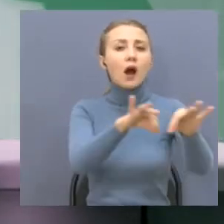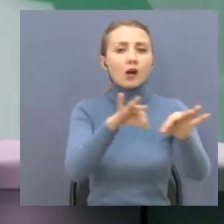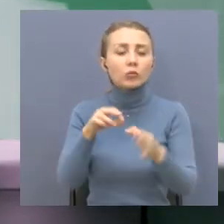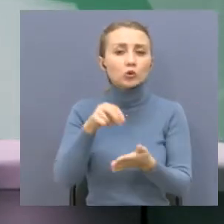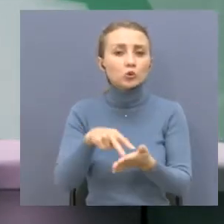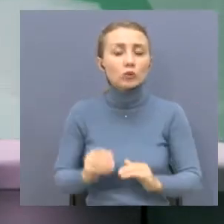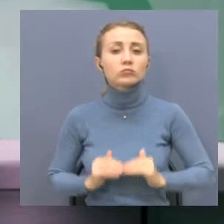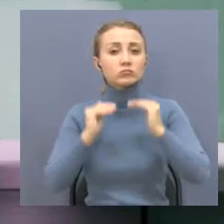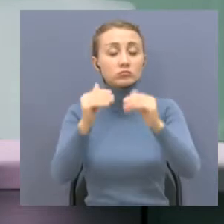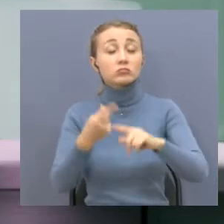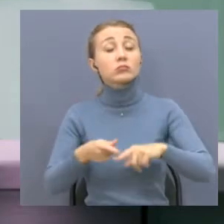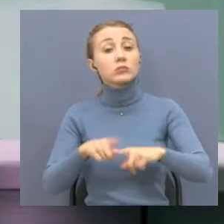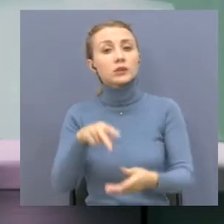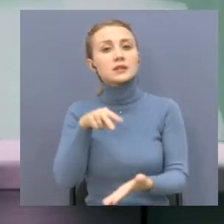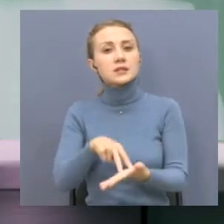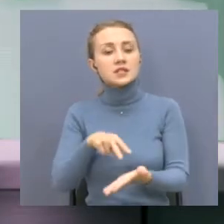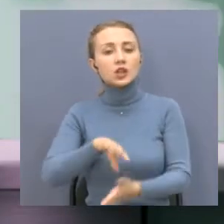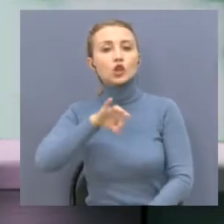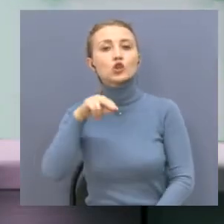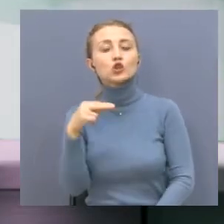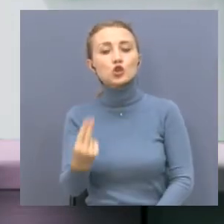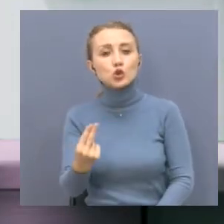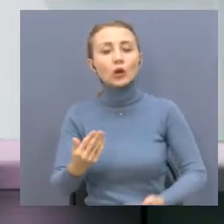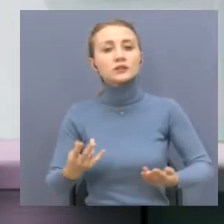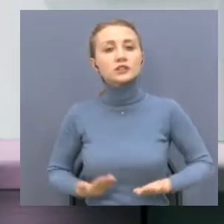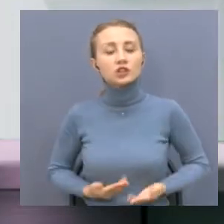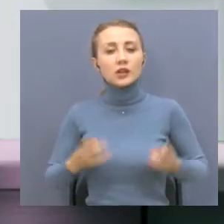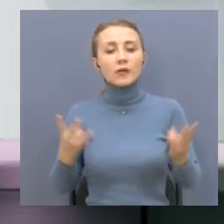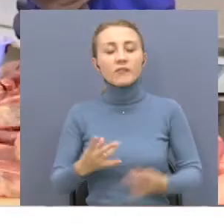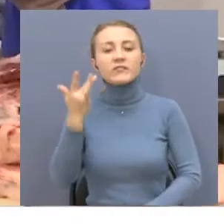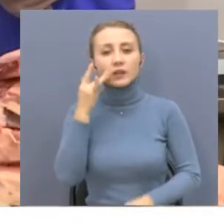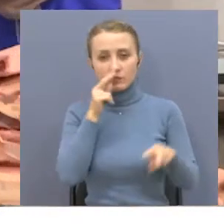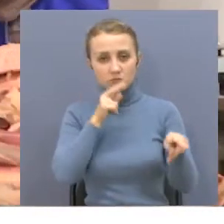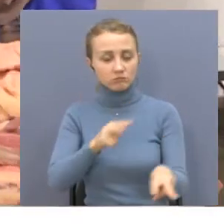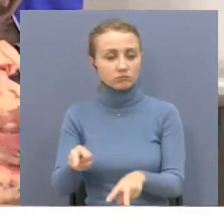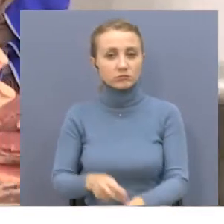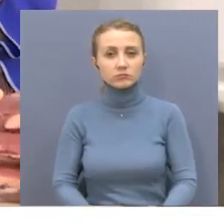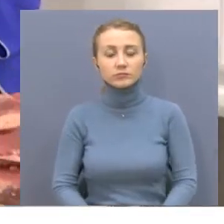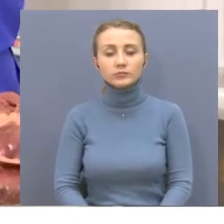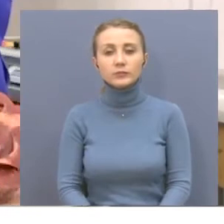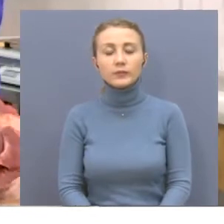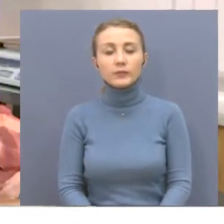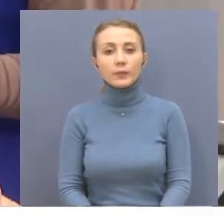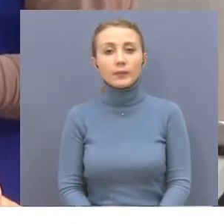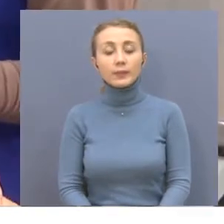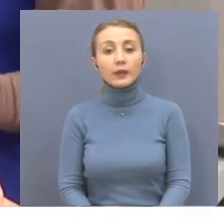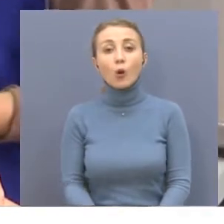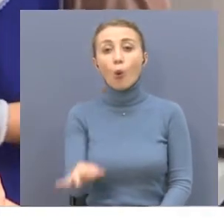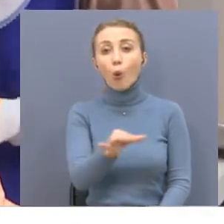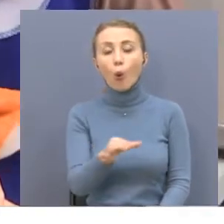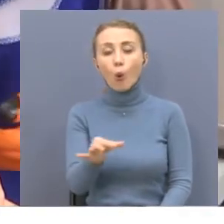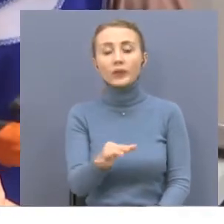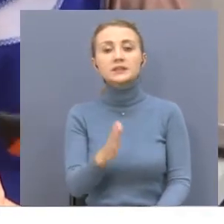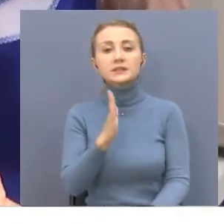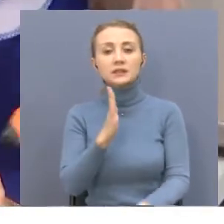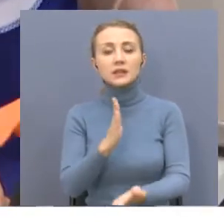Десе де әлеуметтік маңызы бар азық-түлік тауарларының бағасы ұдайы бақылауда. Облыс бойынша әлеуметтік маңызы бар азық-түлік бағаларын